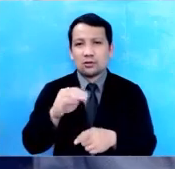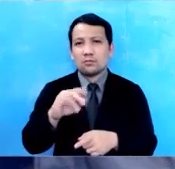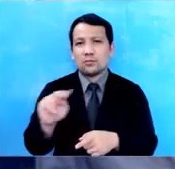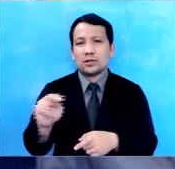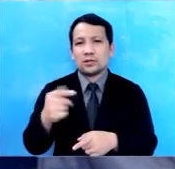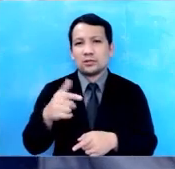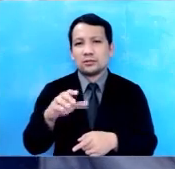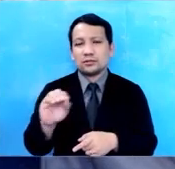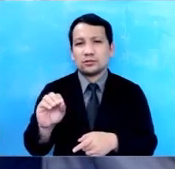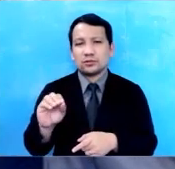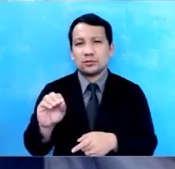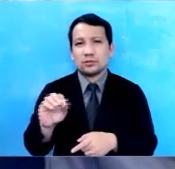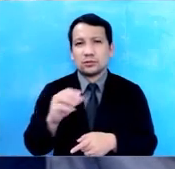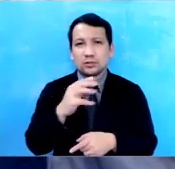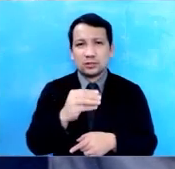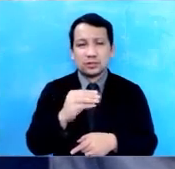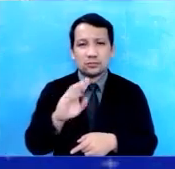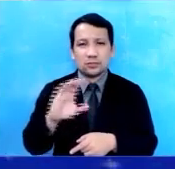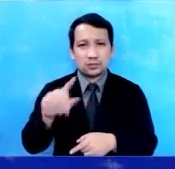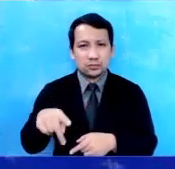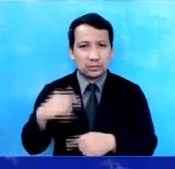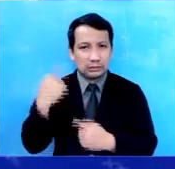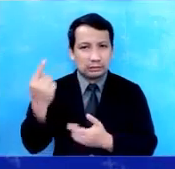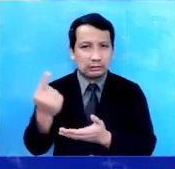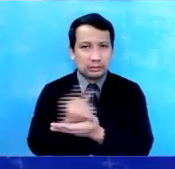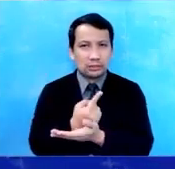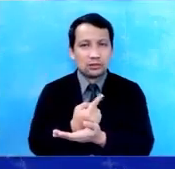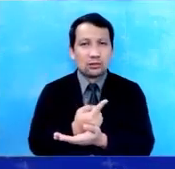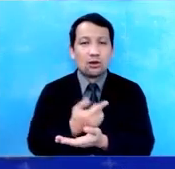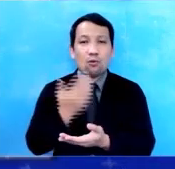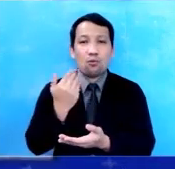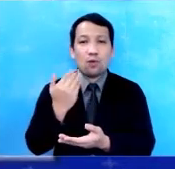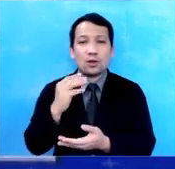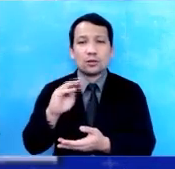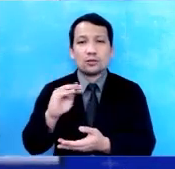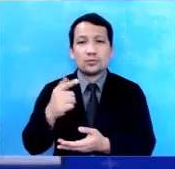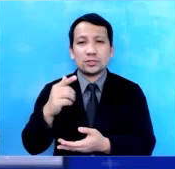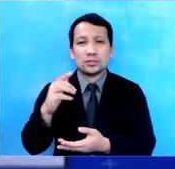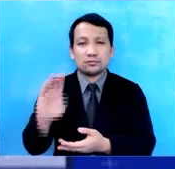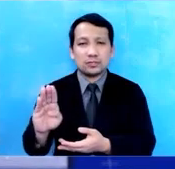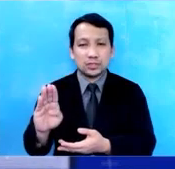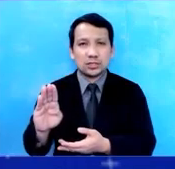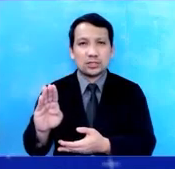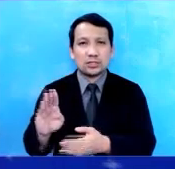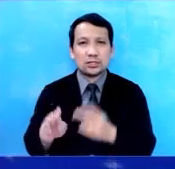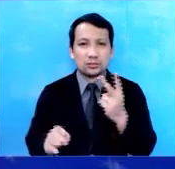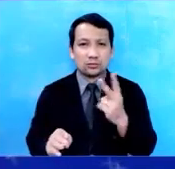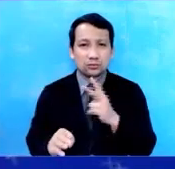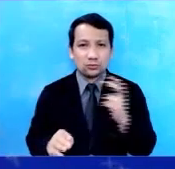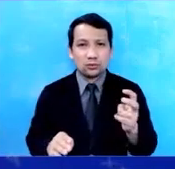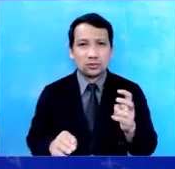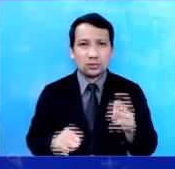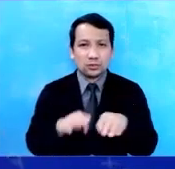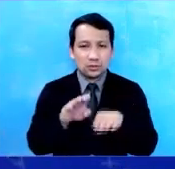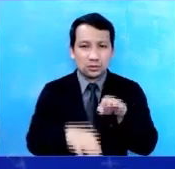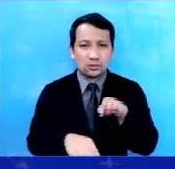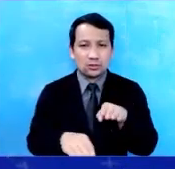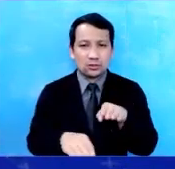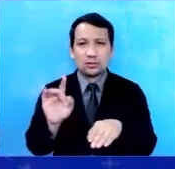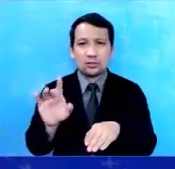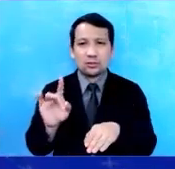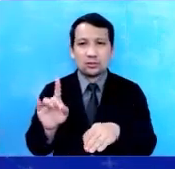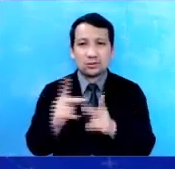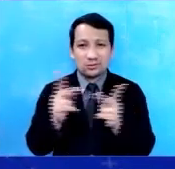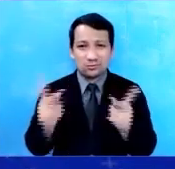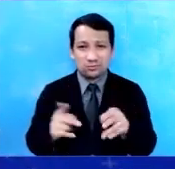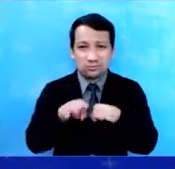Bureau o MGB noong nakaraang linggo. Ayon kasi sa MGB, may nadiskubring 218 sinkhole sa